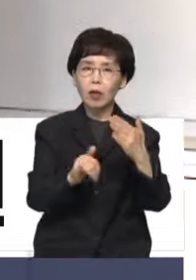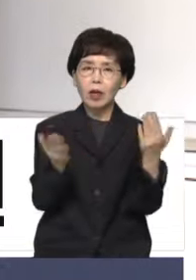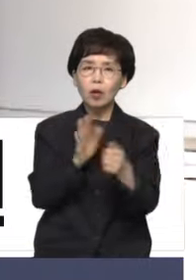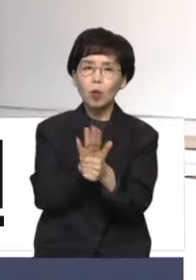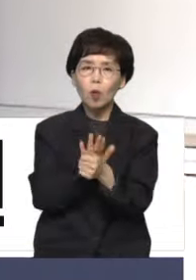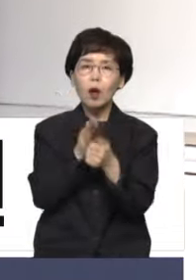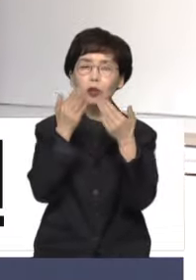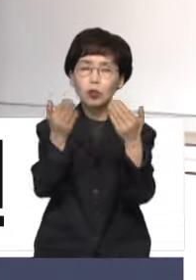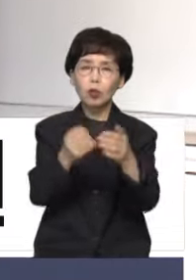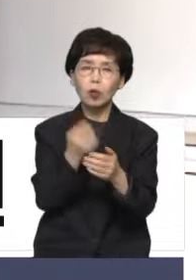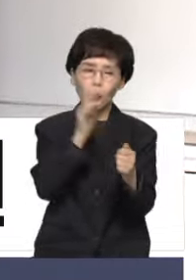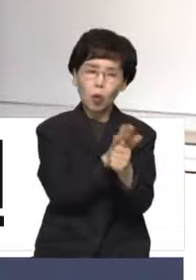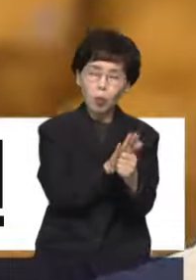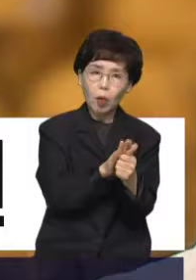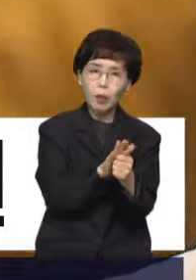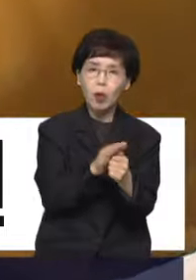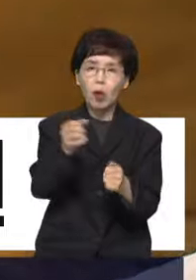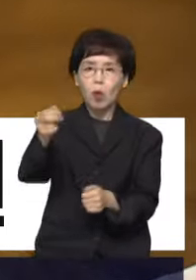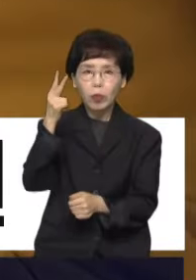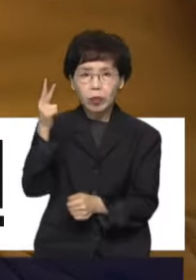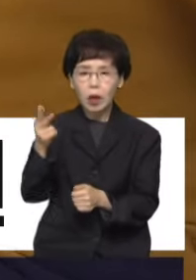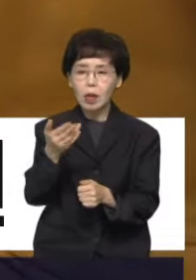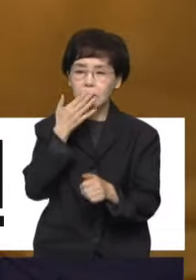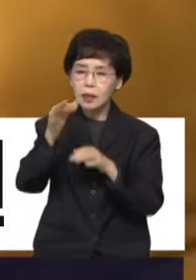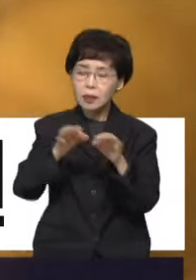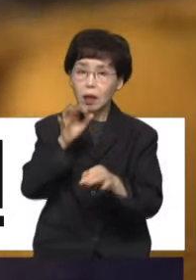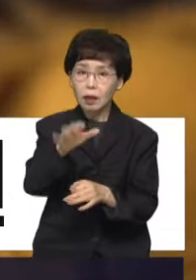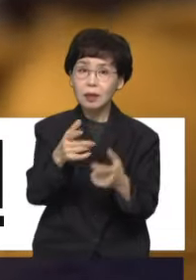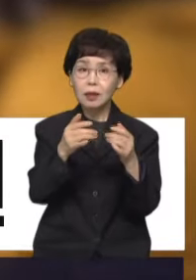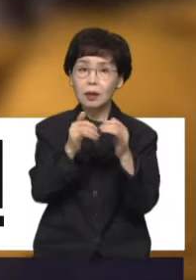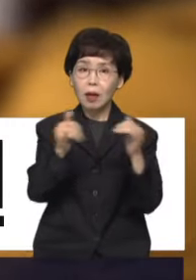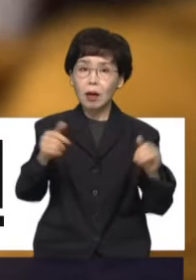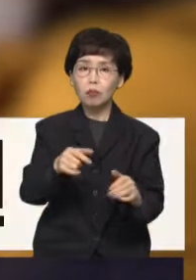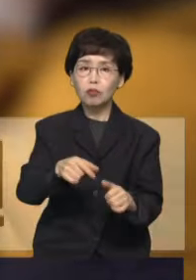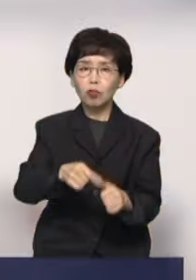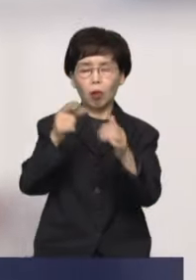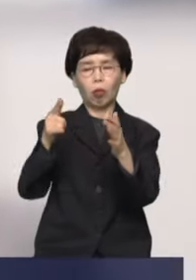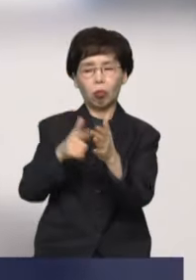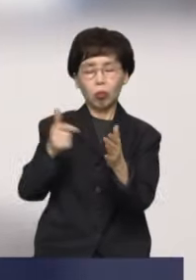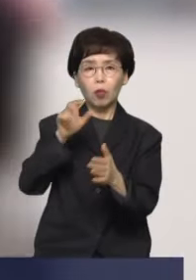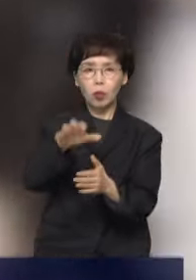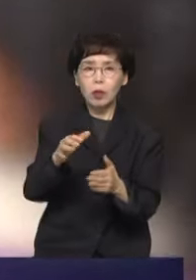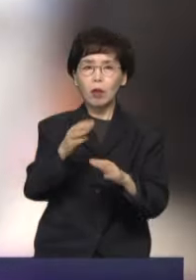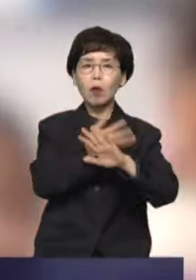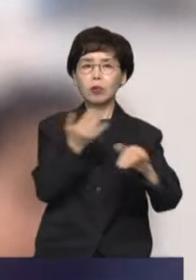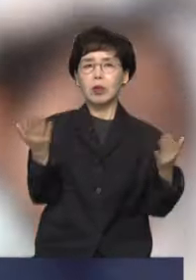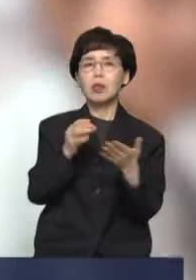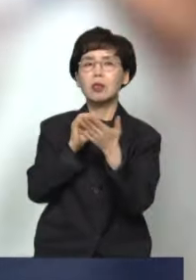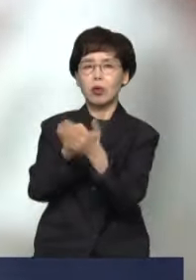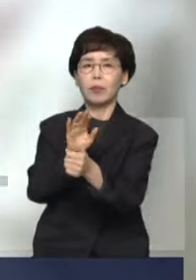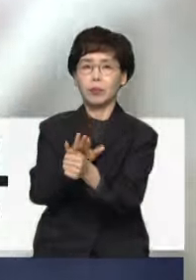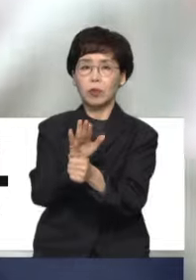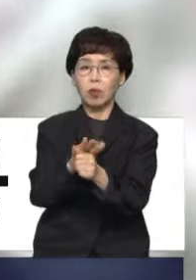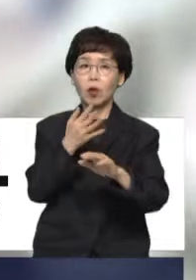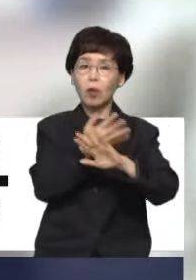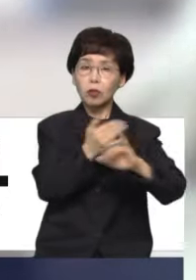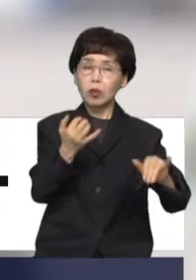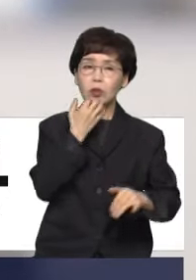돌봄 분야나 외식업, 호텔업 같이 일손을 구하기 힘든 업종에 외국 인력 취업을 지원합니다. 외국인이